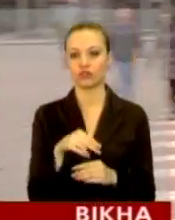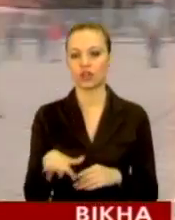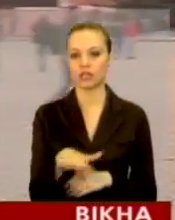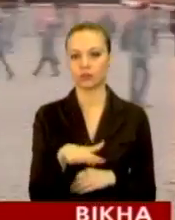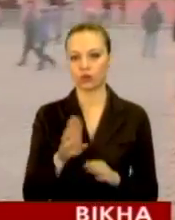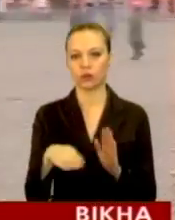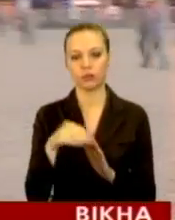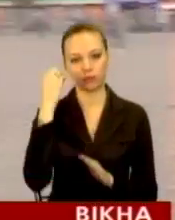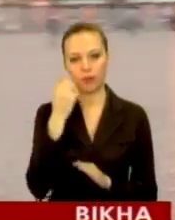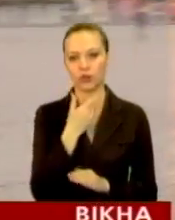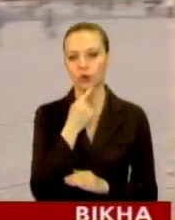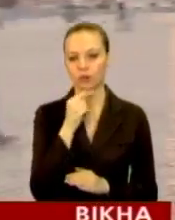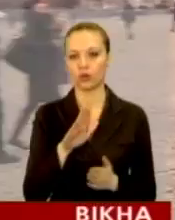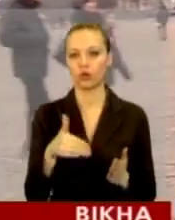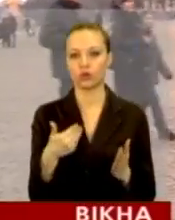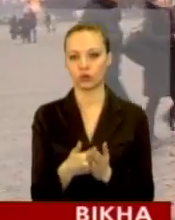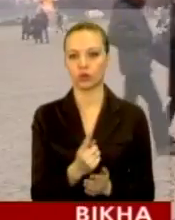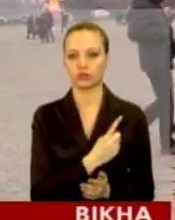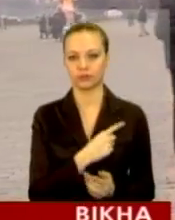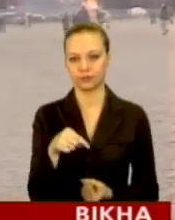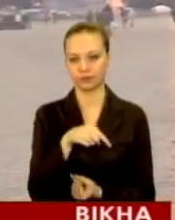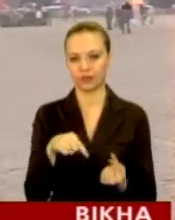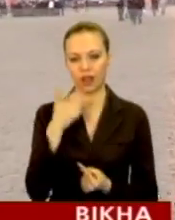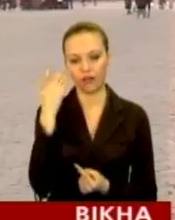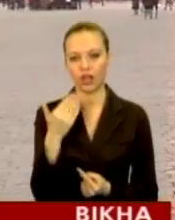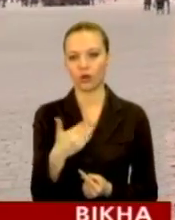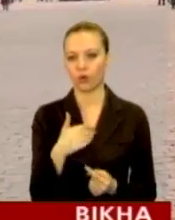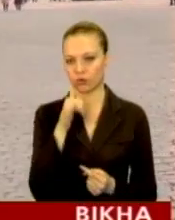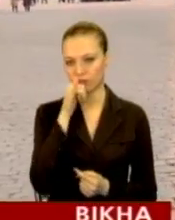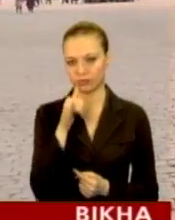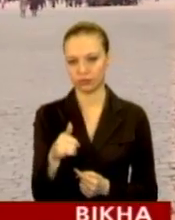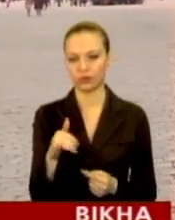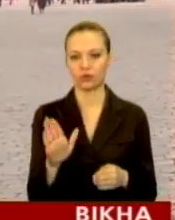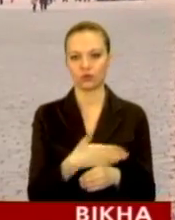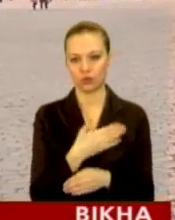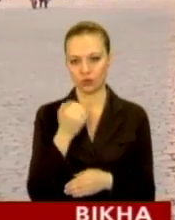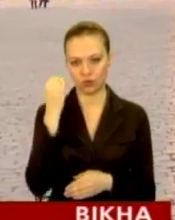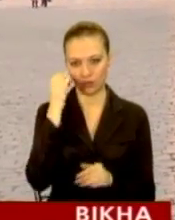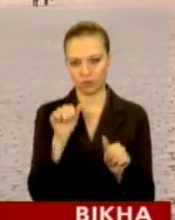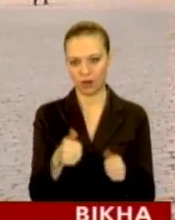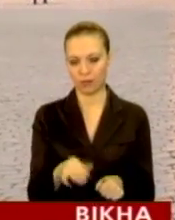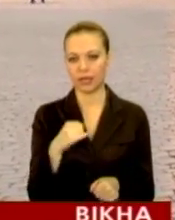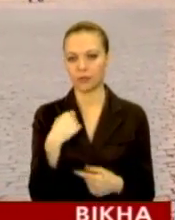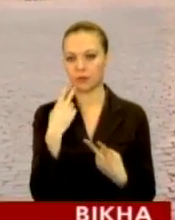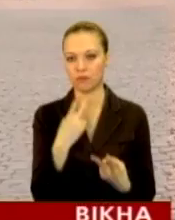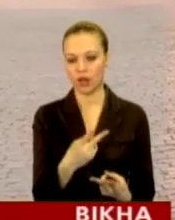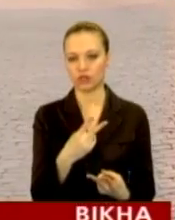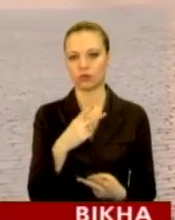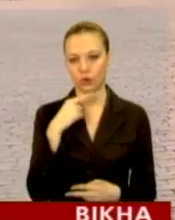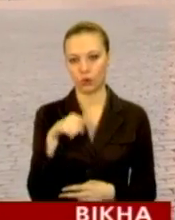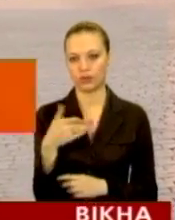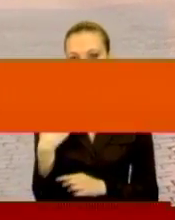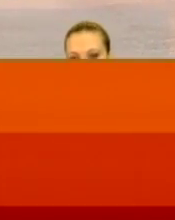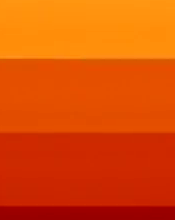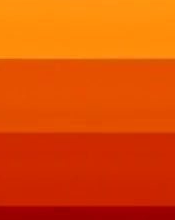площу під пам'ятником Леніну досі чергують харків'яни, які намагаються не допустити зносу пам'ятника. І там ми бачимо російські